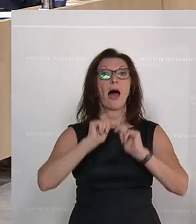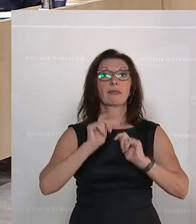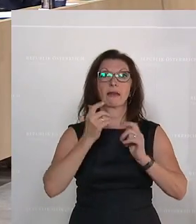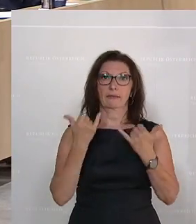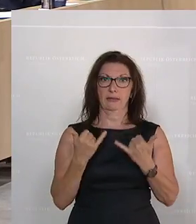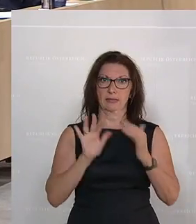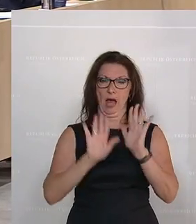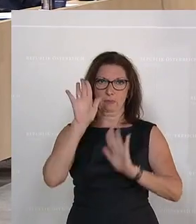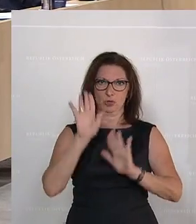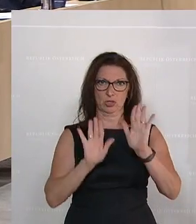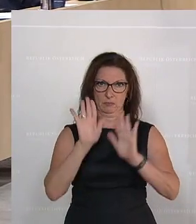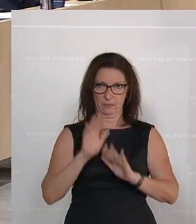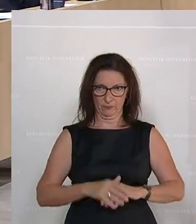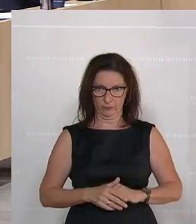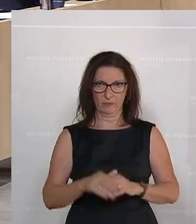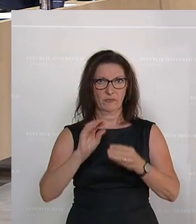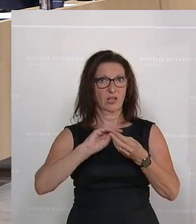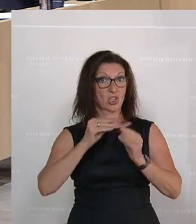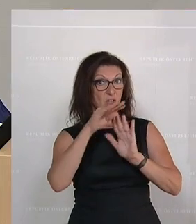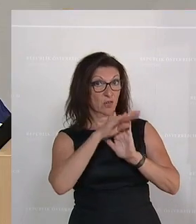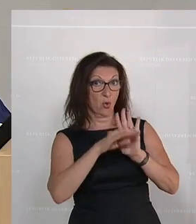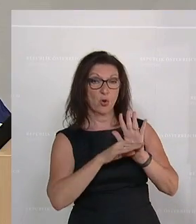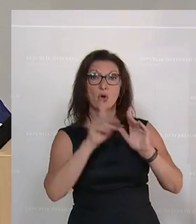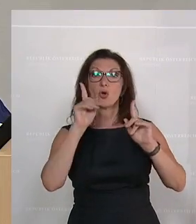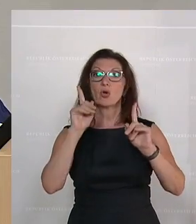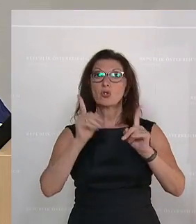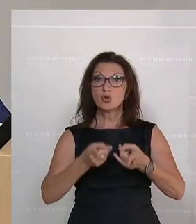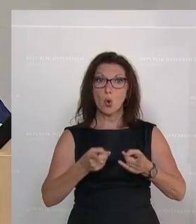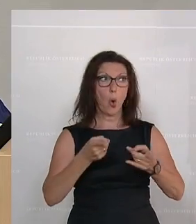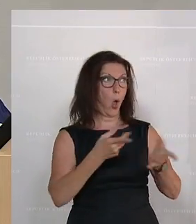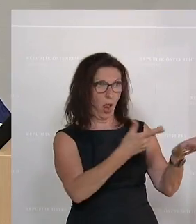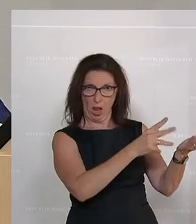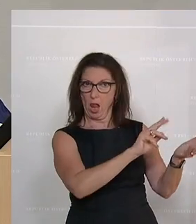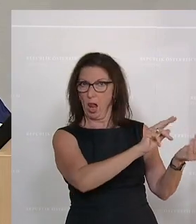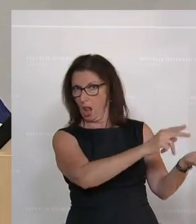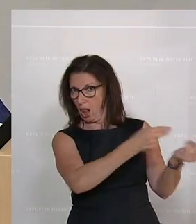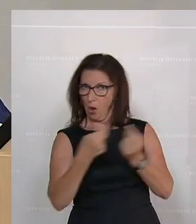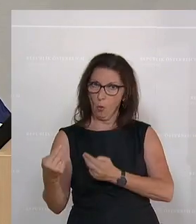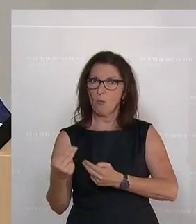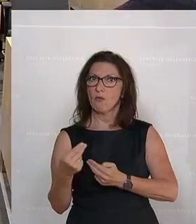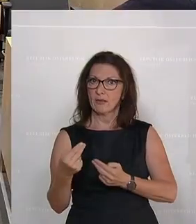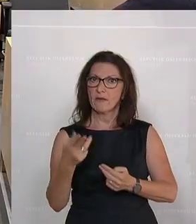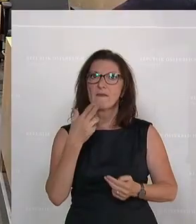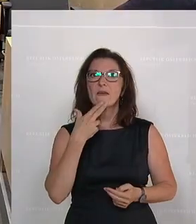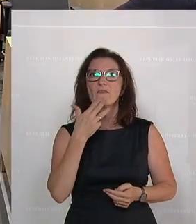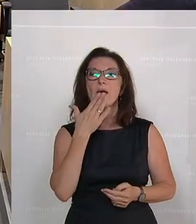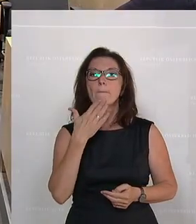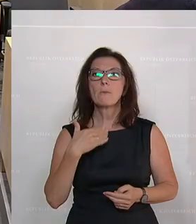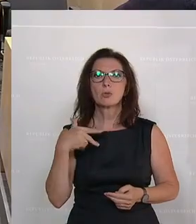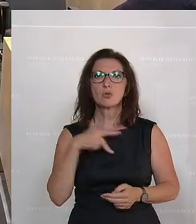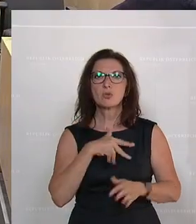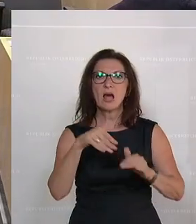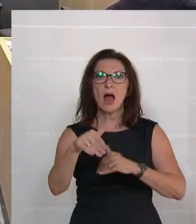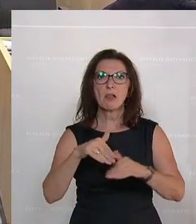der zur geschäftsordnung zu herbeischaffen gestellt wurde wer für die abschaffung des sozialministers den